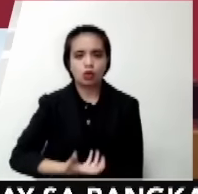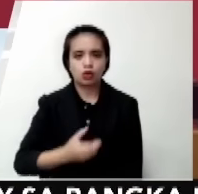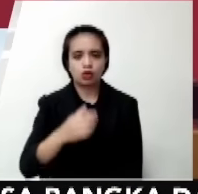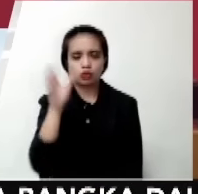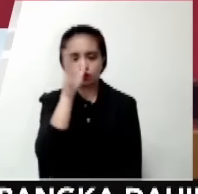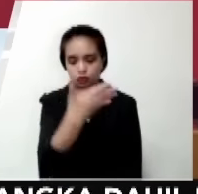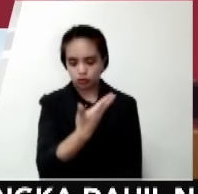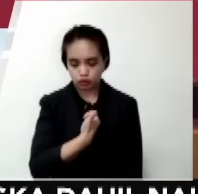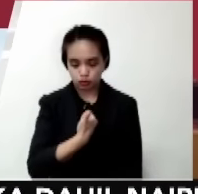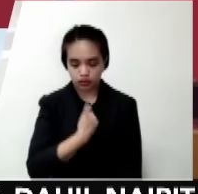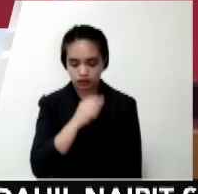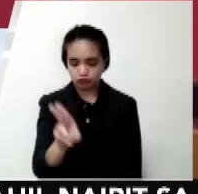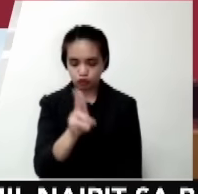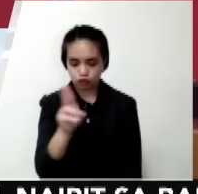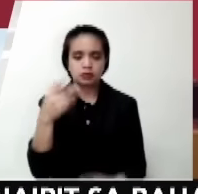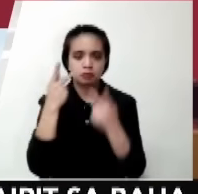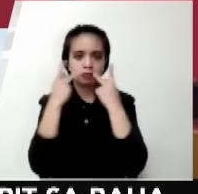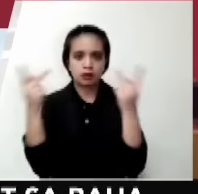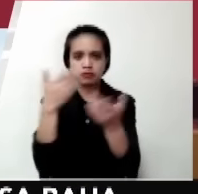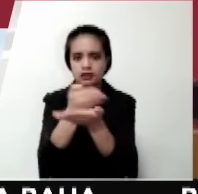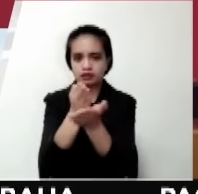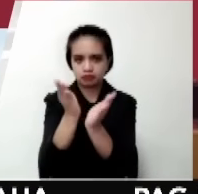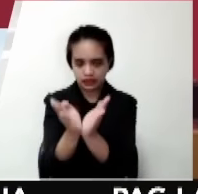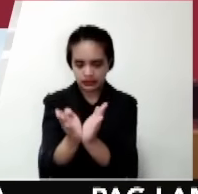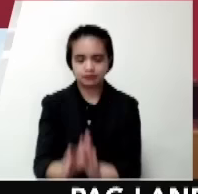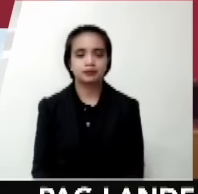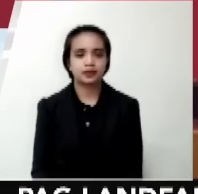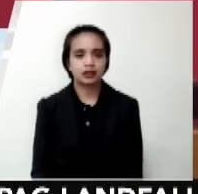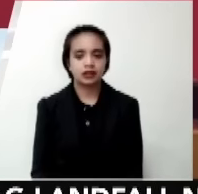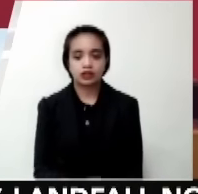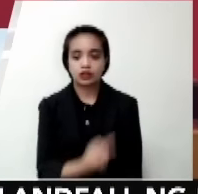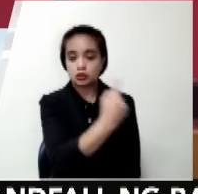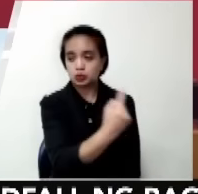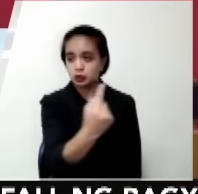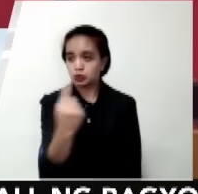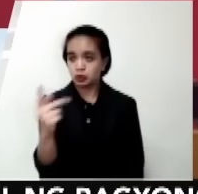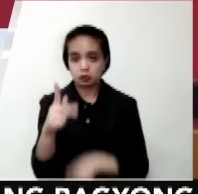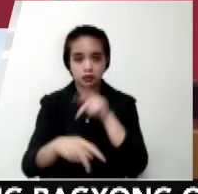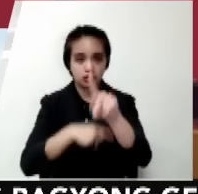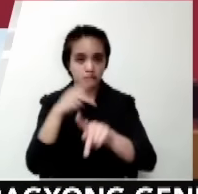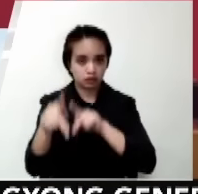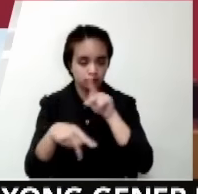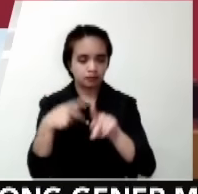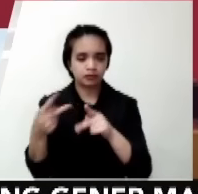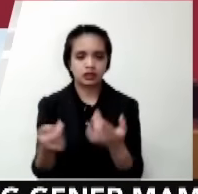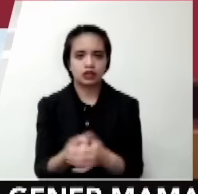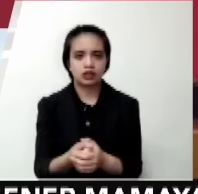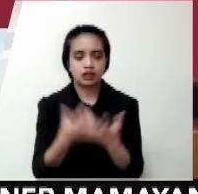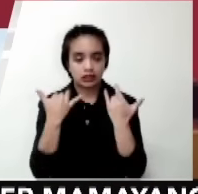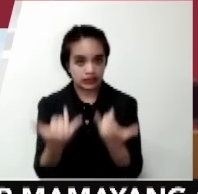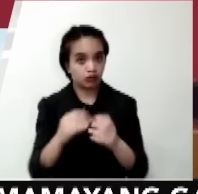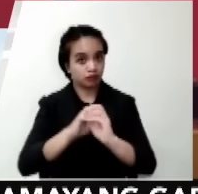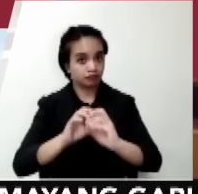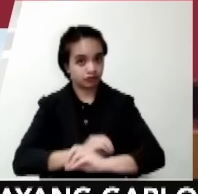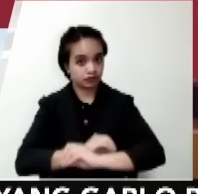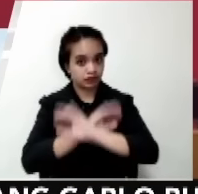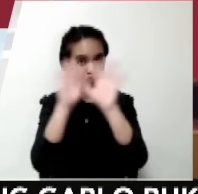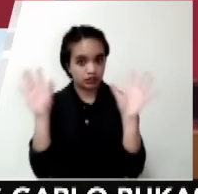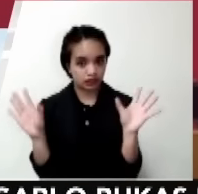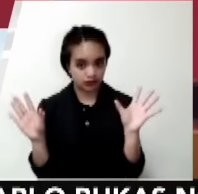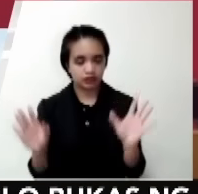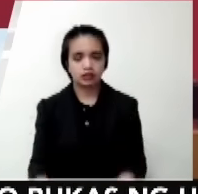funds. To these individuals, I say, let us be clear. This chamber will